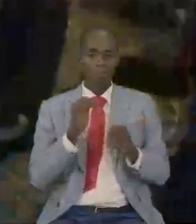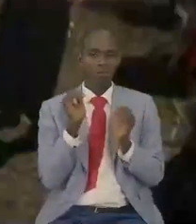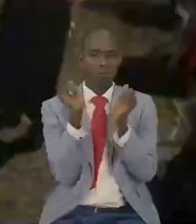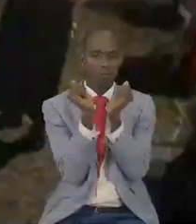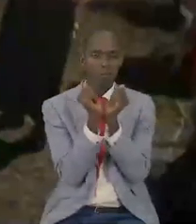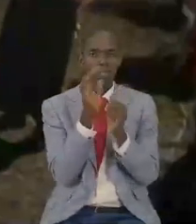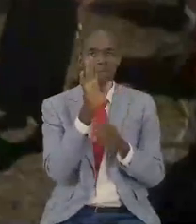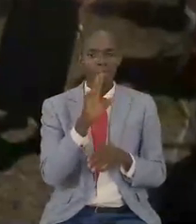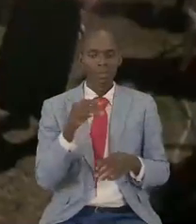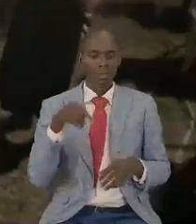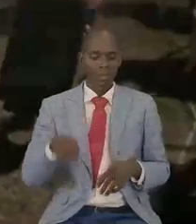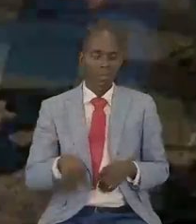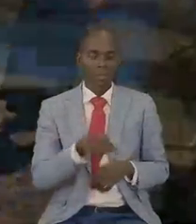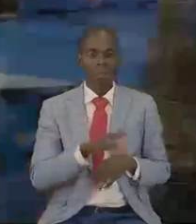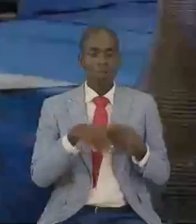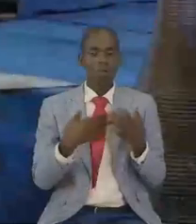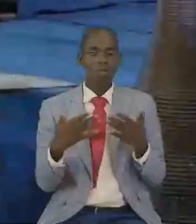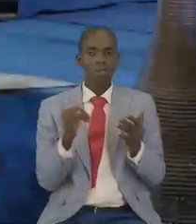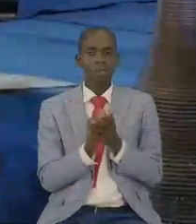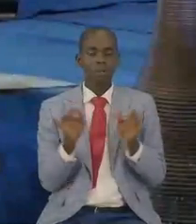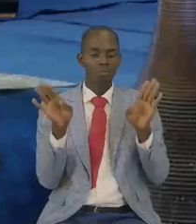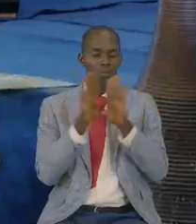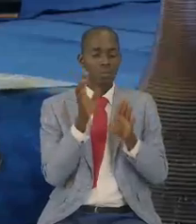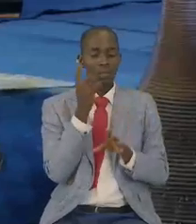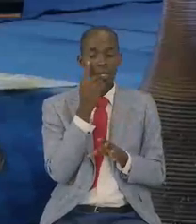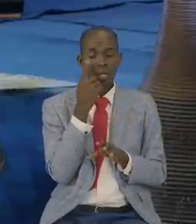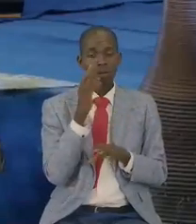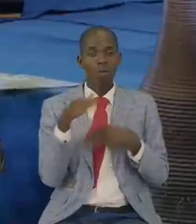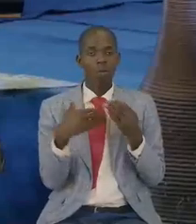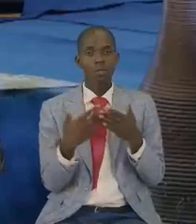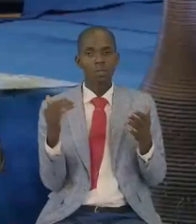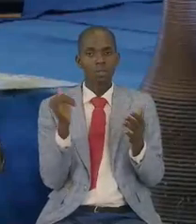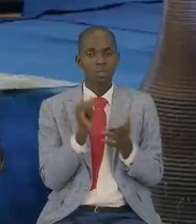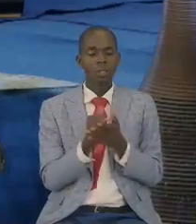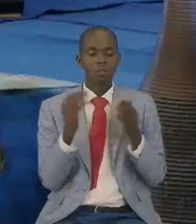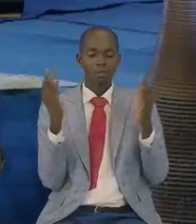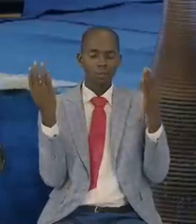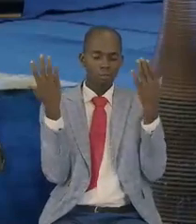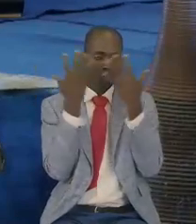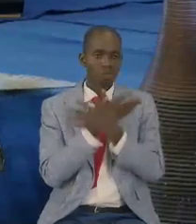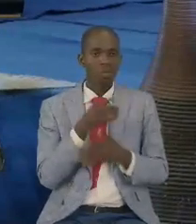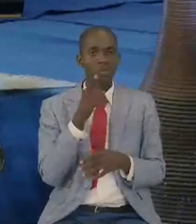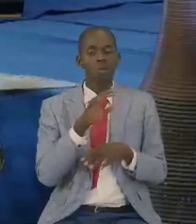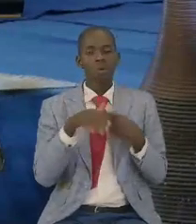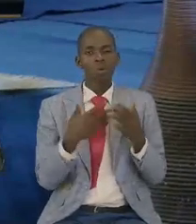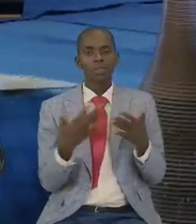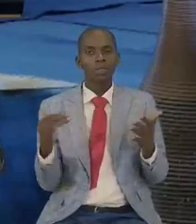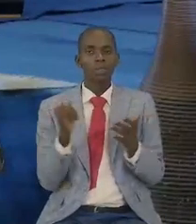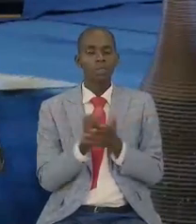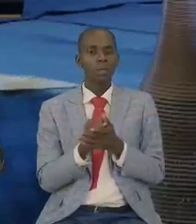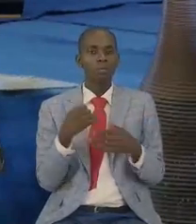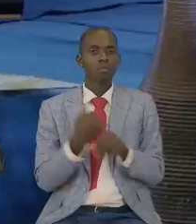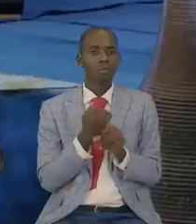toutes les choses qui aveuglaient tes yeux, toutes les choses qui ont bloqué tes oreilles, toutes les choses qui t'ont